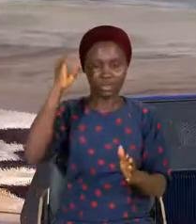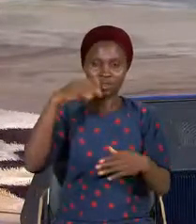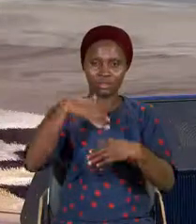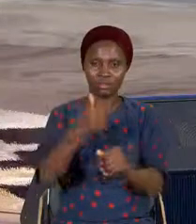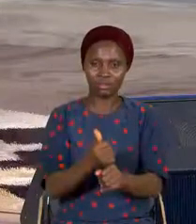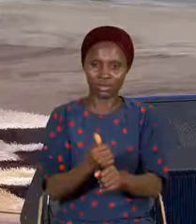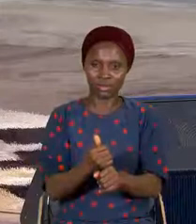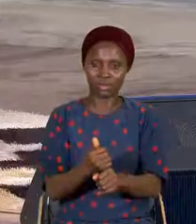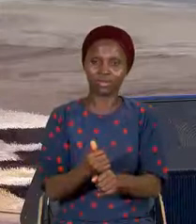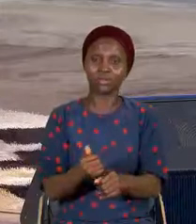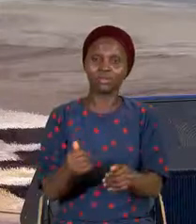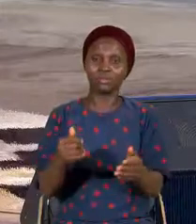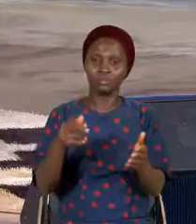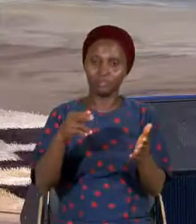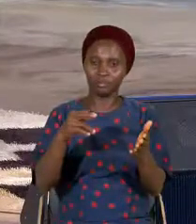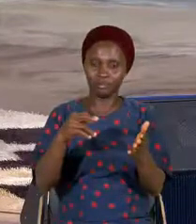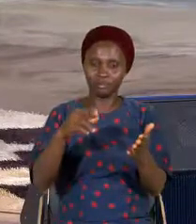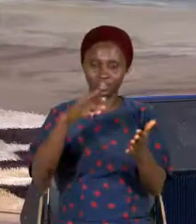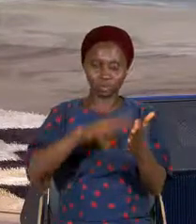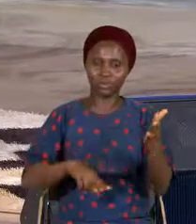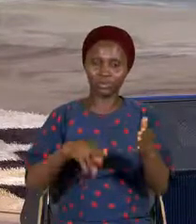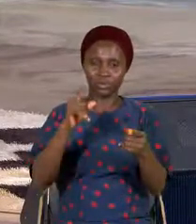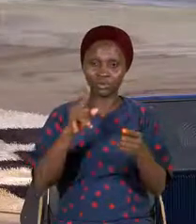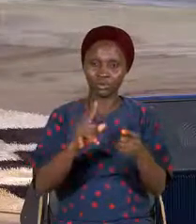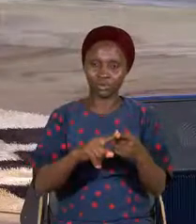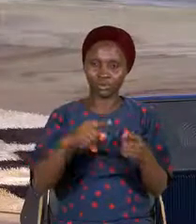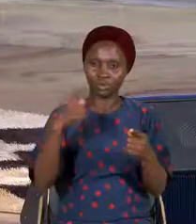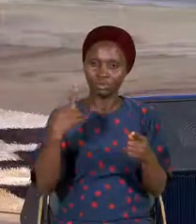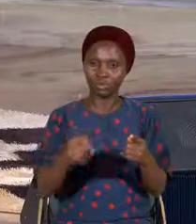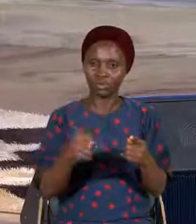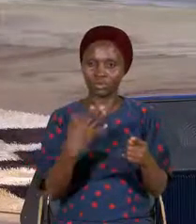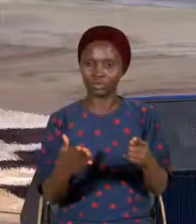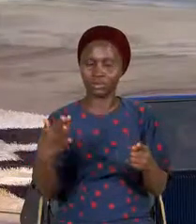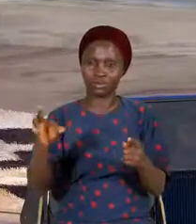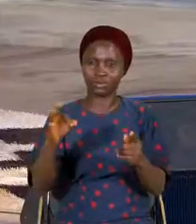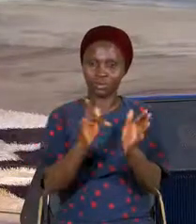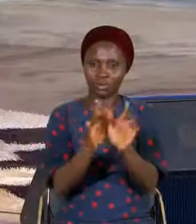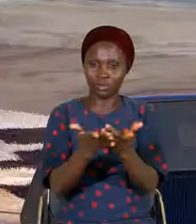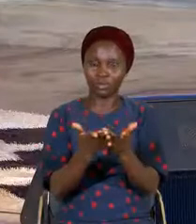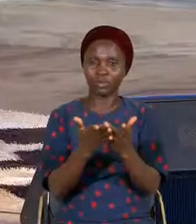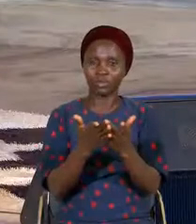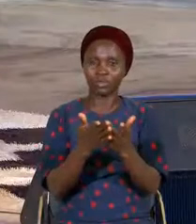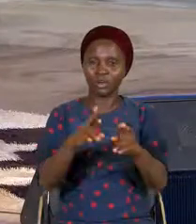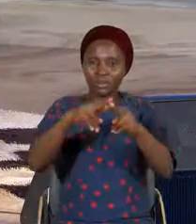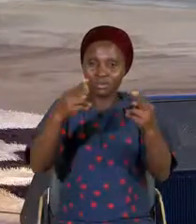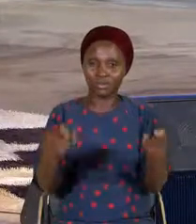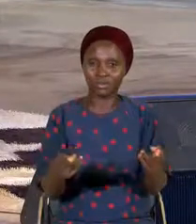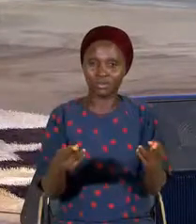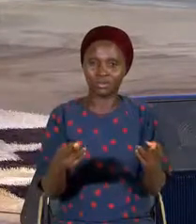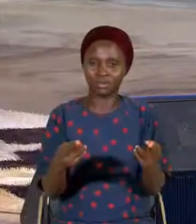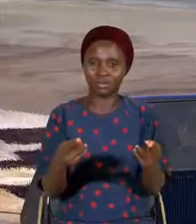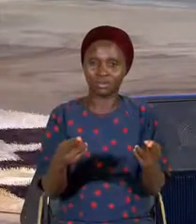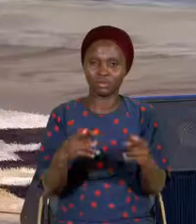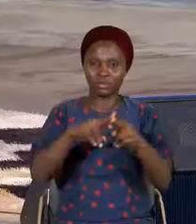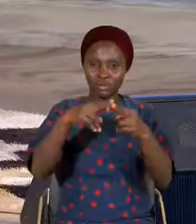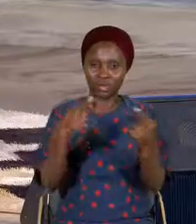de l'Église, l'ignorance des frères. Deuxième sous-petit point, la révélation avec l'instruction sur